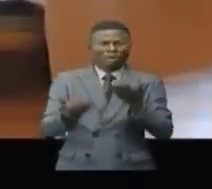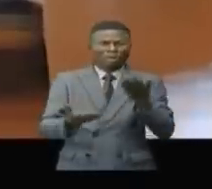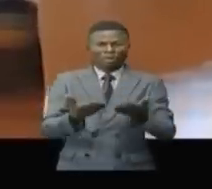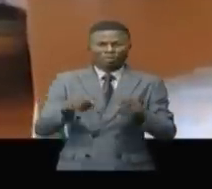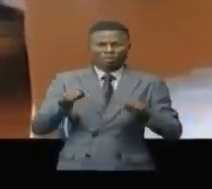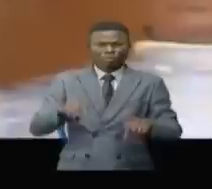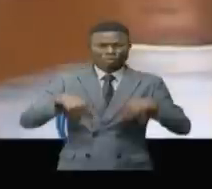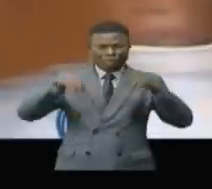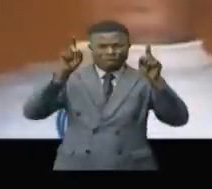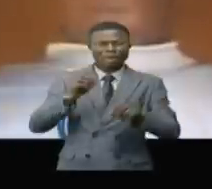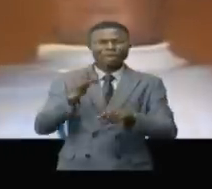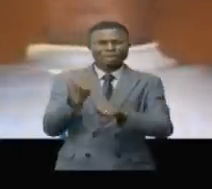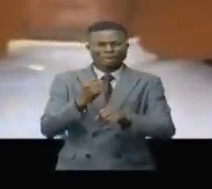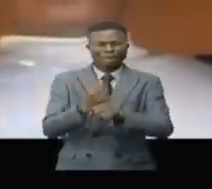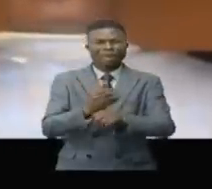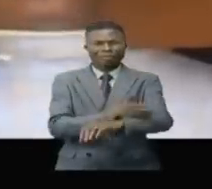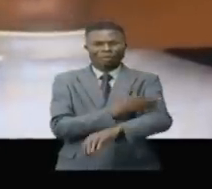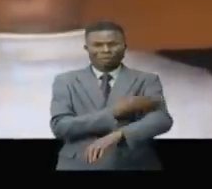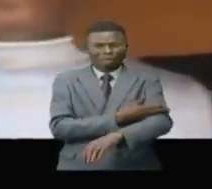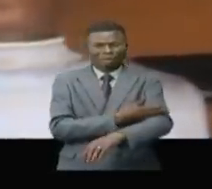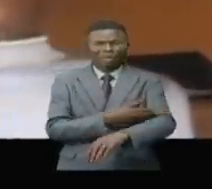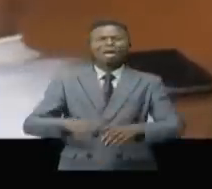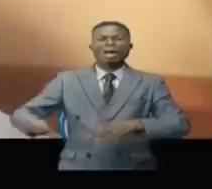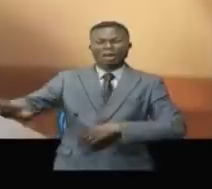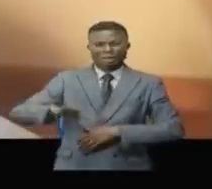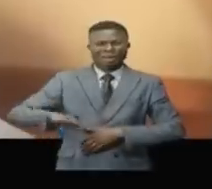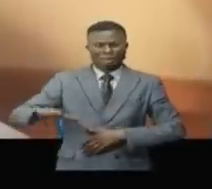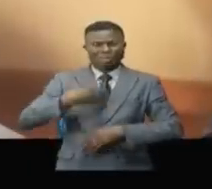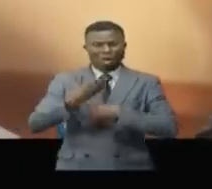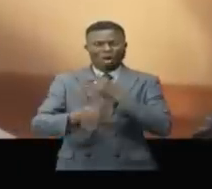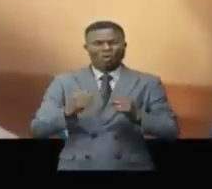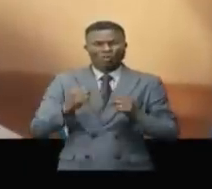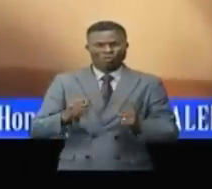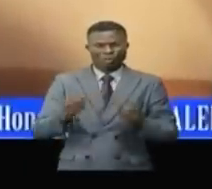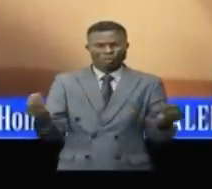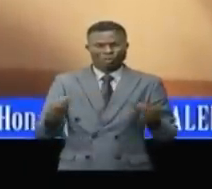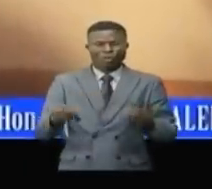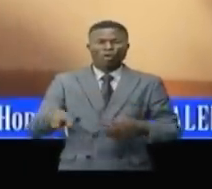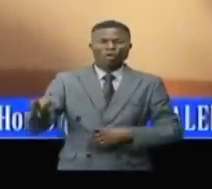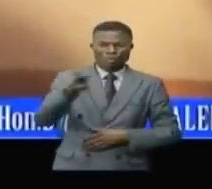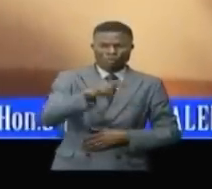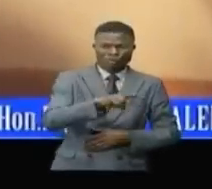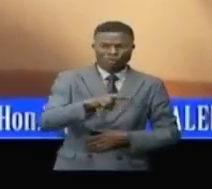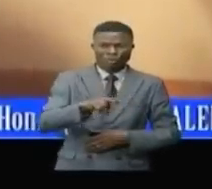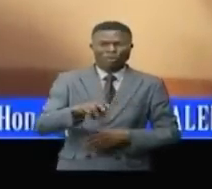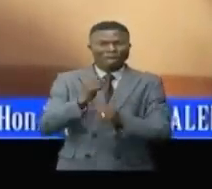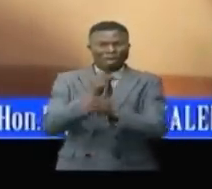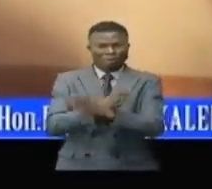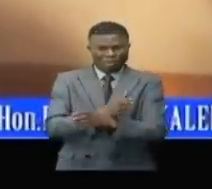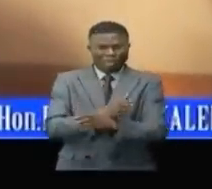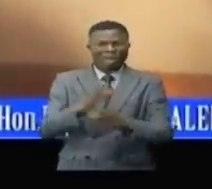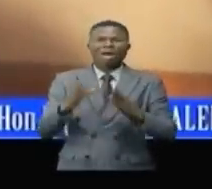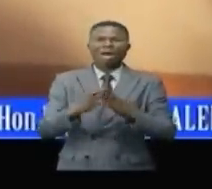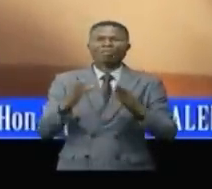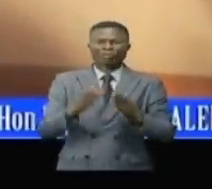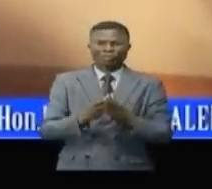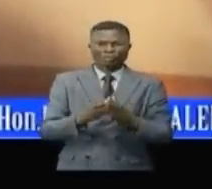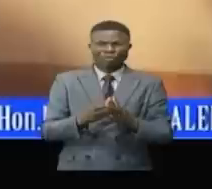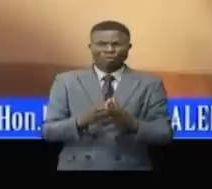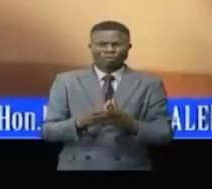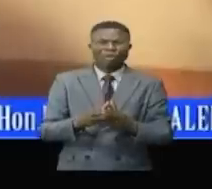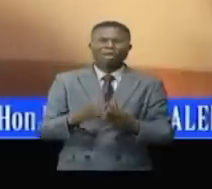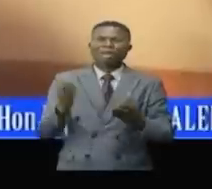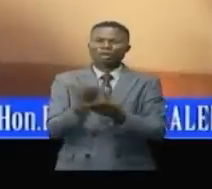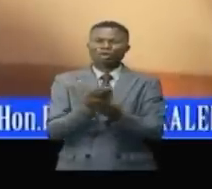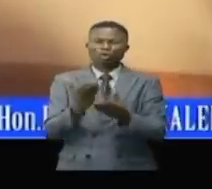gagner le marché. Au niveau national, on se bat déjà. Mais à vous maintenant d'être aussi prêt avec vos papiers,